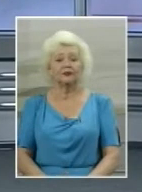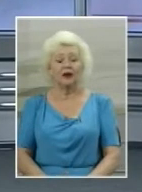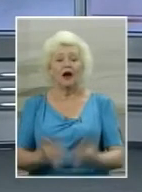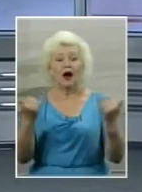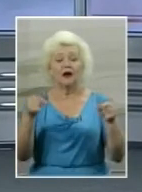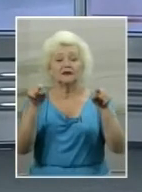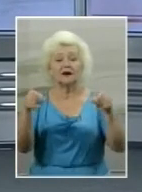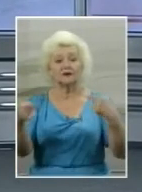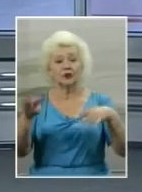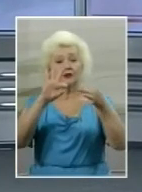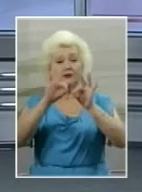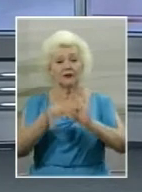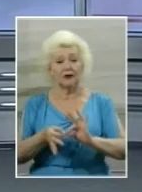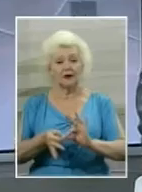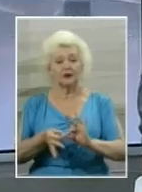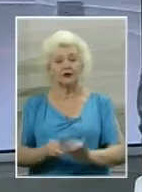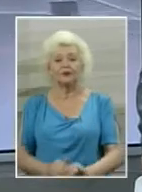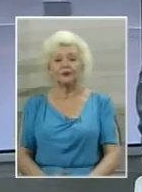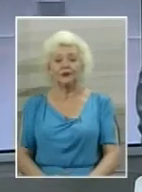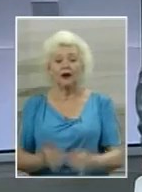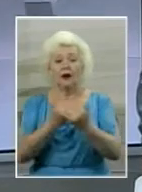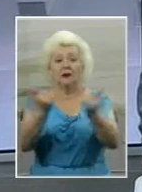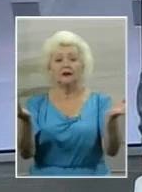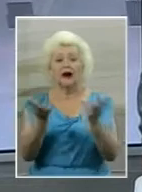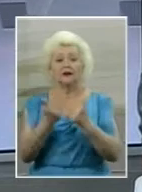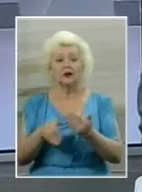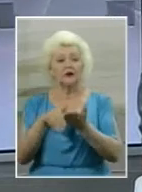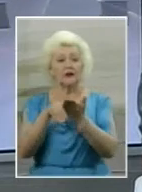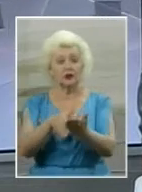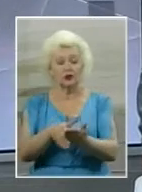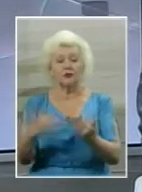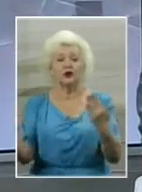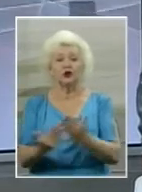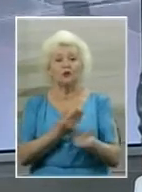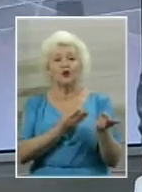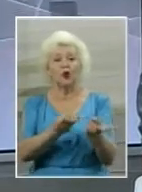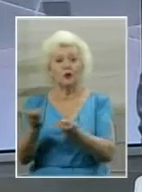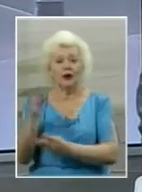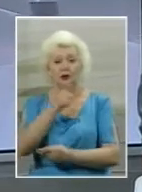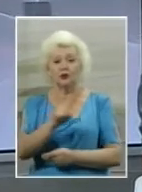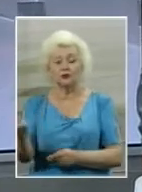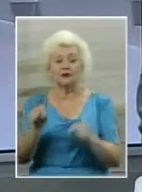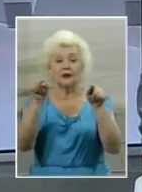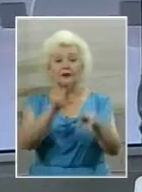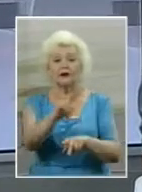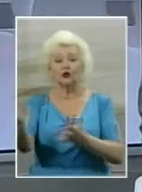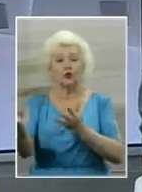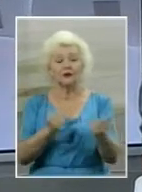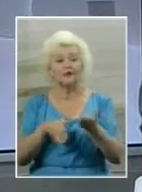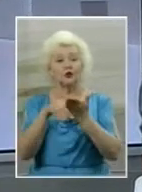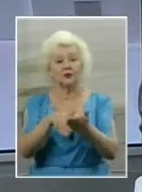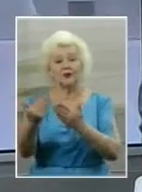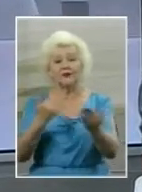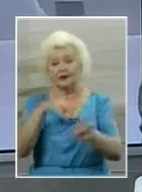А зараз про це та інше детальніше. Для нарахування субсидій у новому опалювальному сезоні ті, хто отримує допомогу